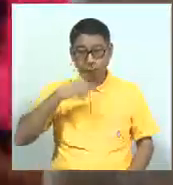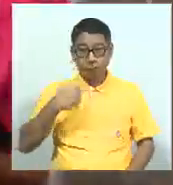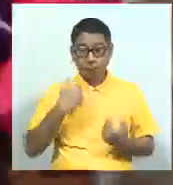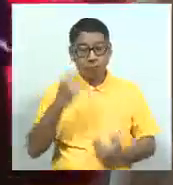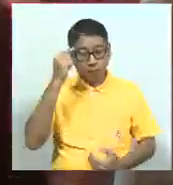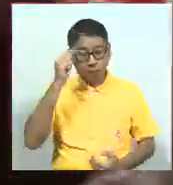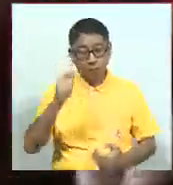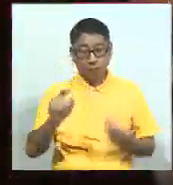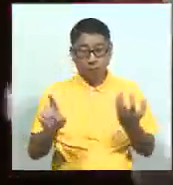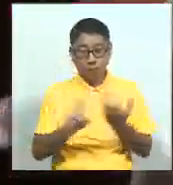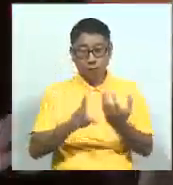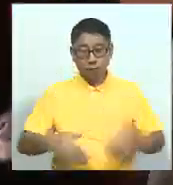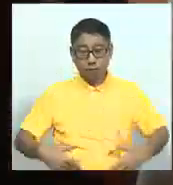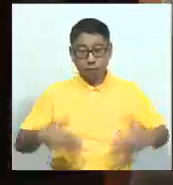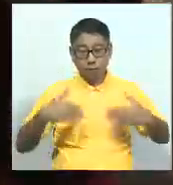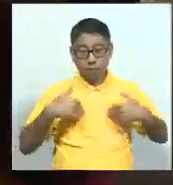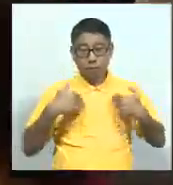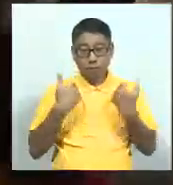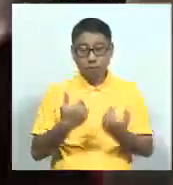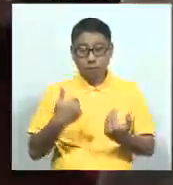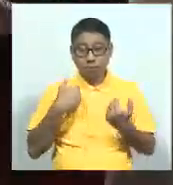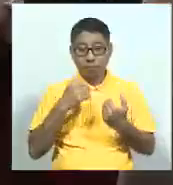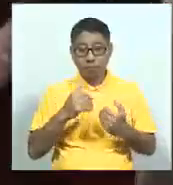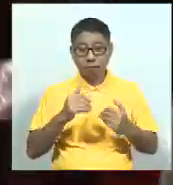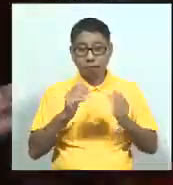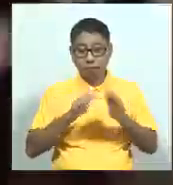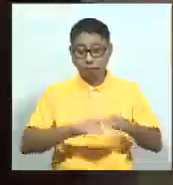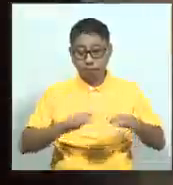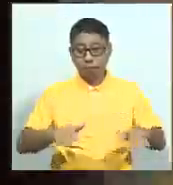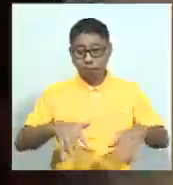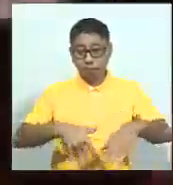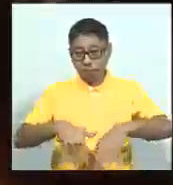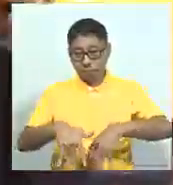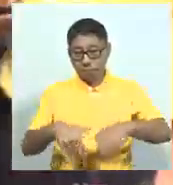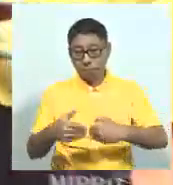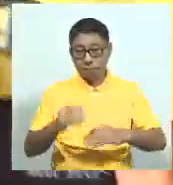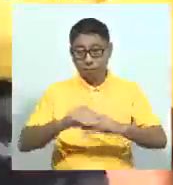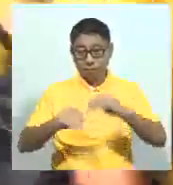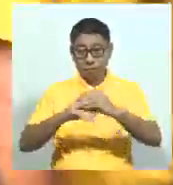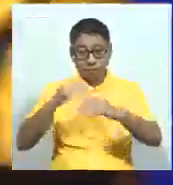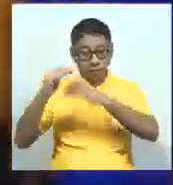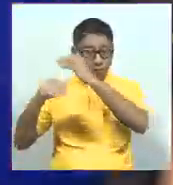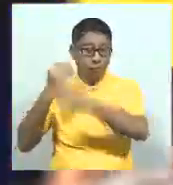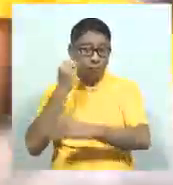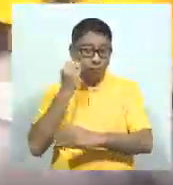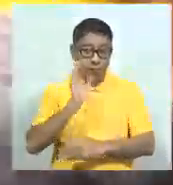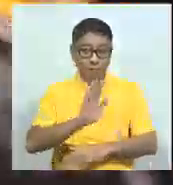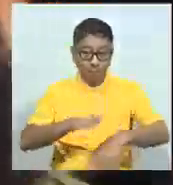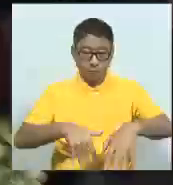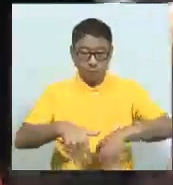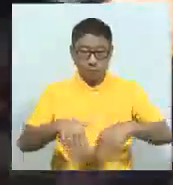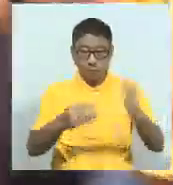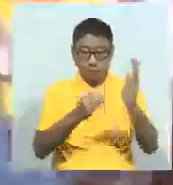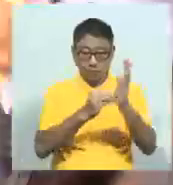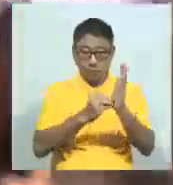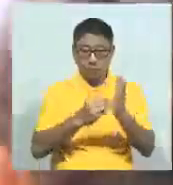ได้คำนึงถึงคุณภาพชีวิตอนาคตของเด็กและเยาวชนในชุมชนก็เลยมีโครงการเพื่อพัฒนาที่อยู่อาศัยให้กับชาวชุมชนคลองเตย